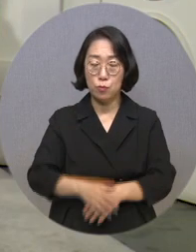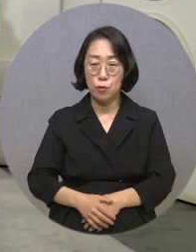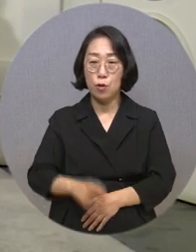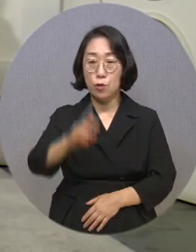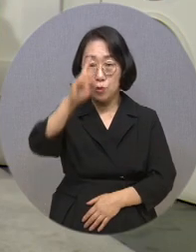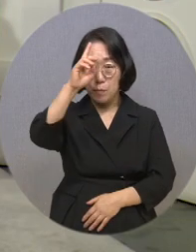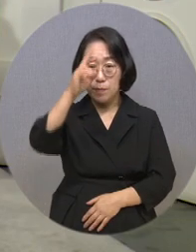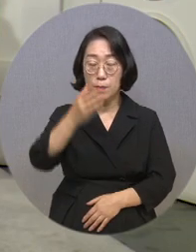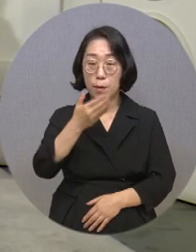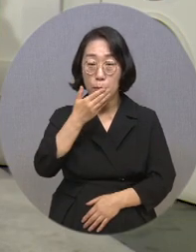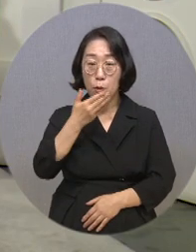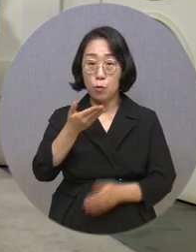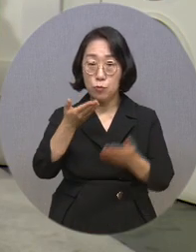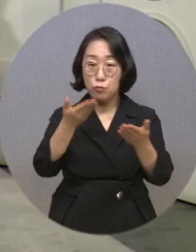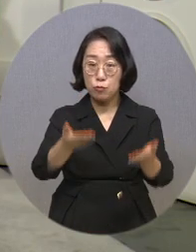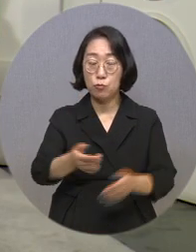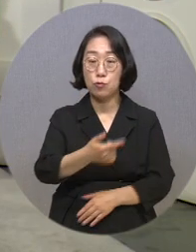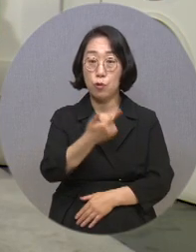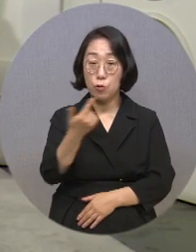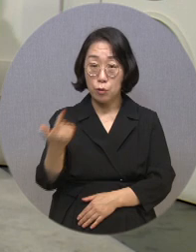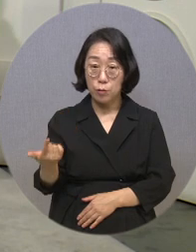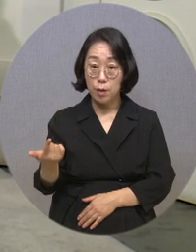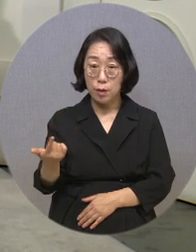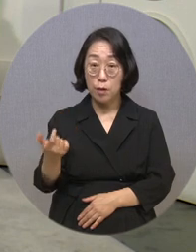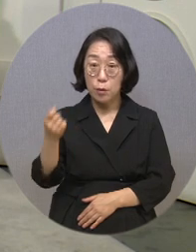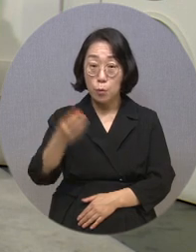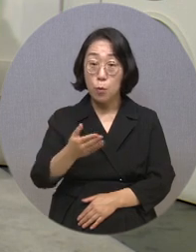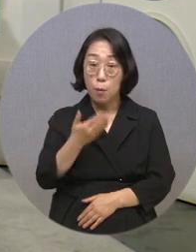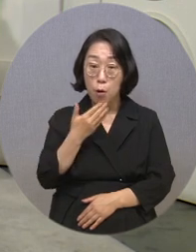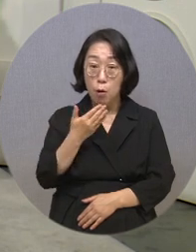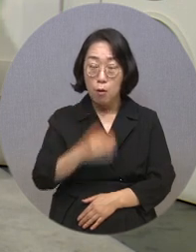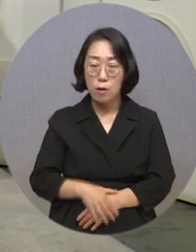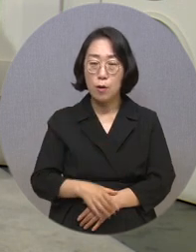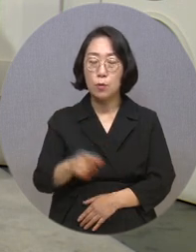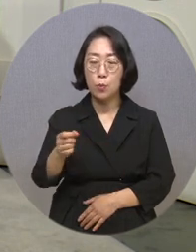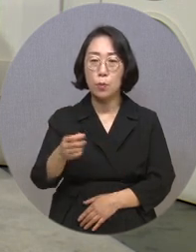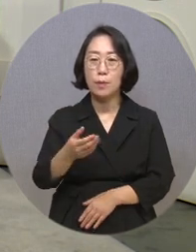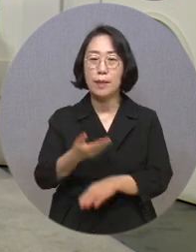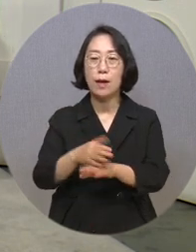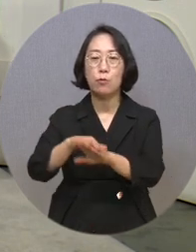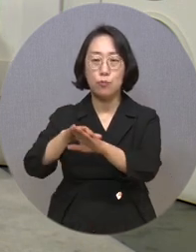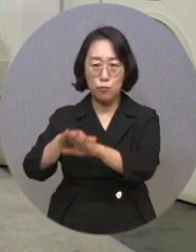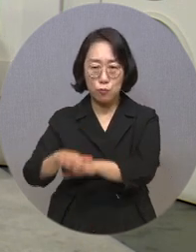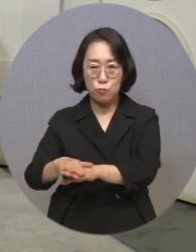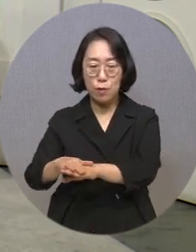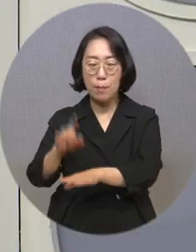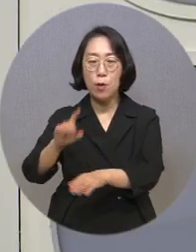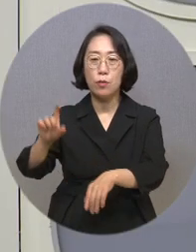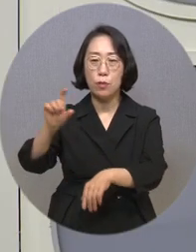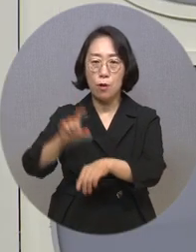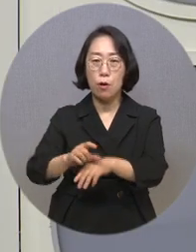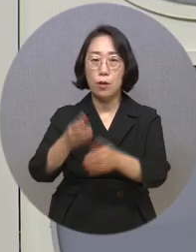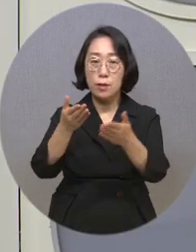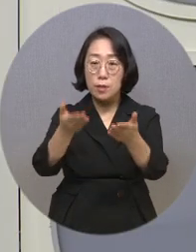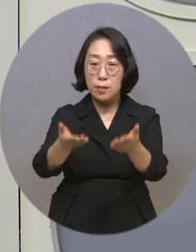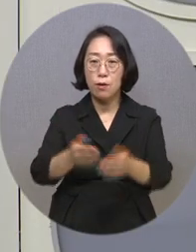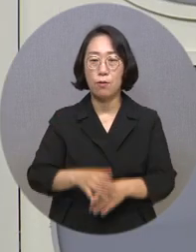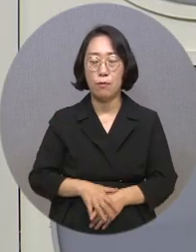때 드렸는데 저녁 때 되면 또 한 번 더 잡수시라고 그 음식은 별도로 놔뒀다가 한 번 더 드려요.